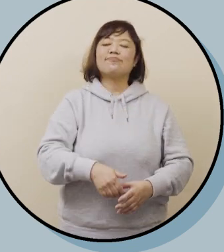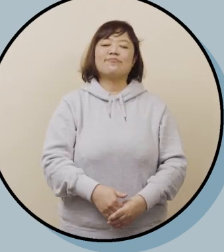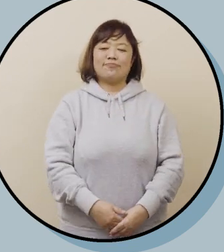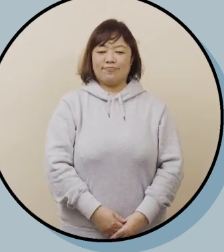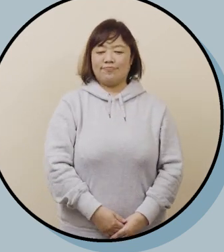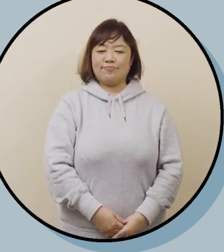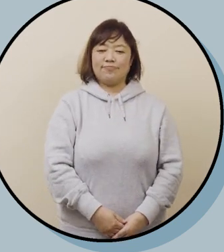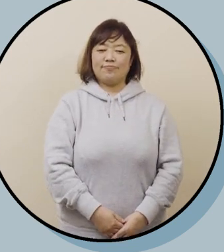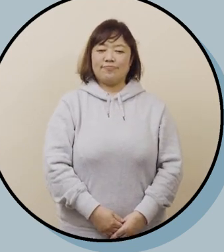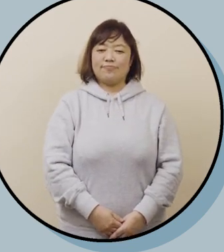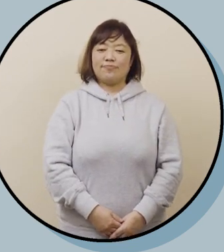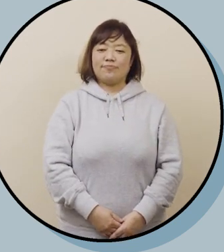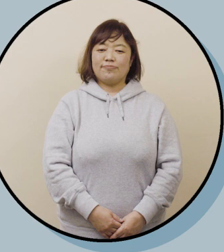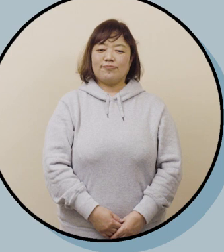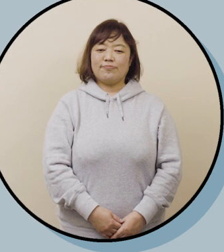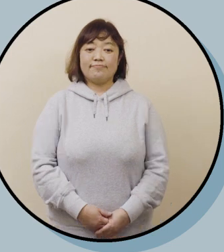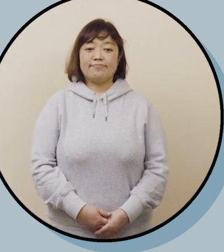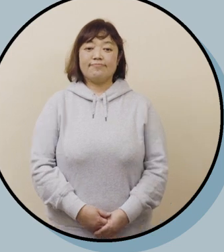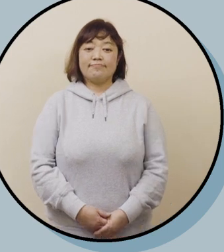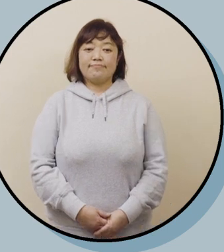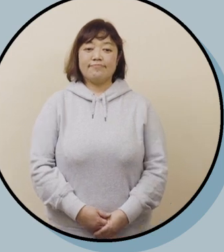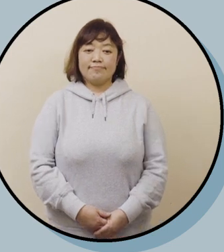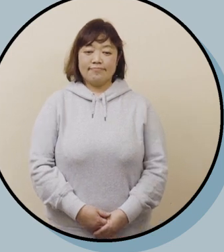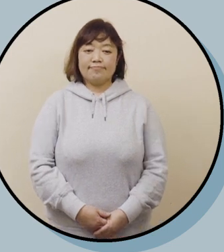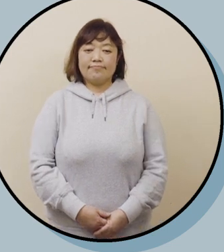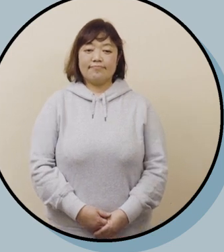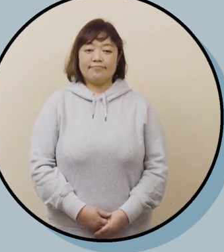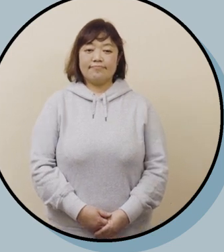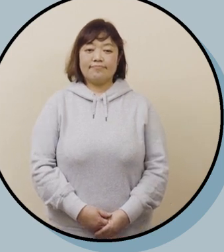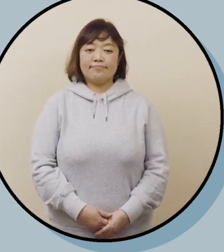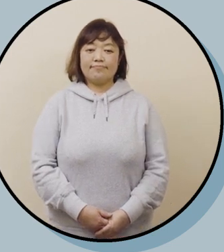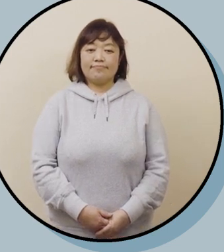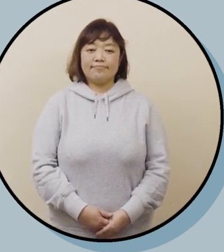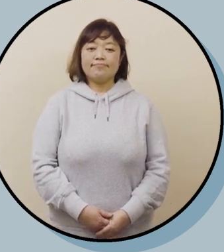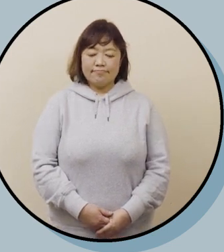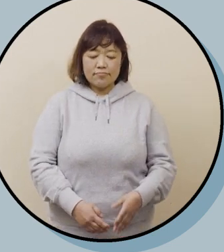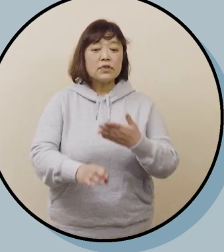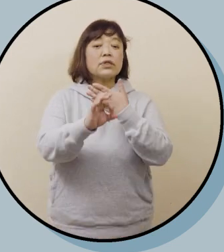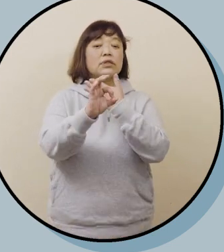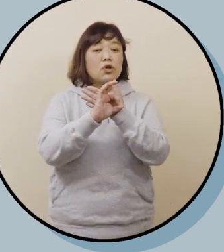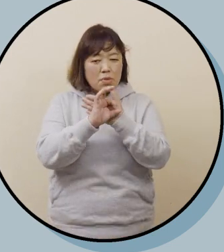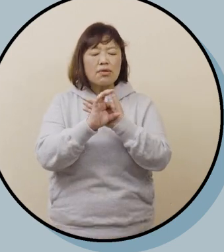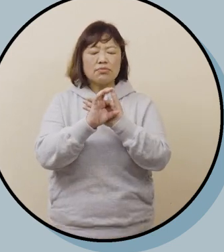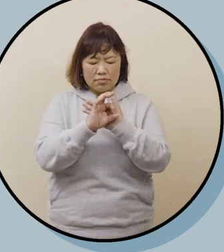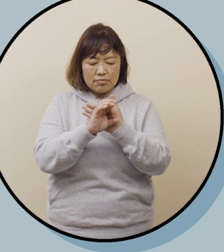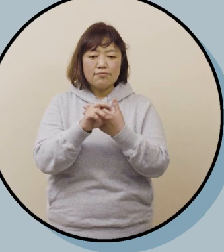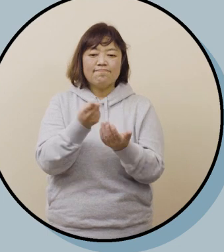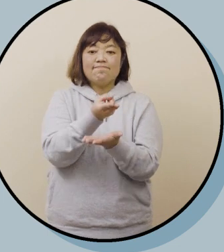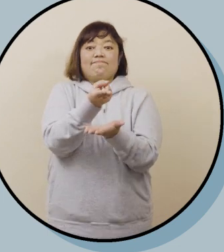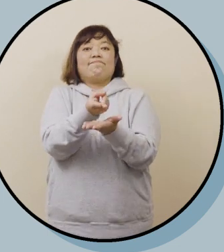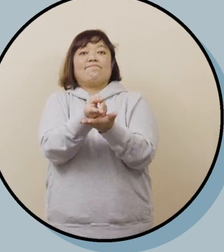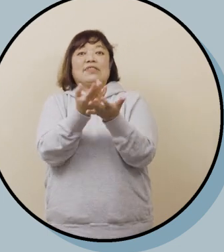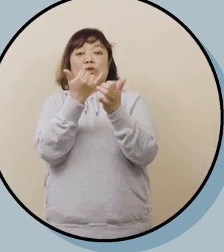と思うんですよね例えばその下を向けない人のために天井にスクリーンを